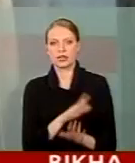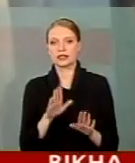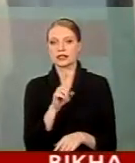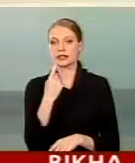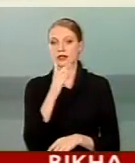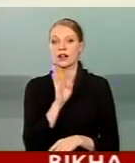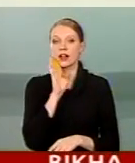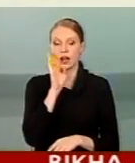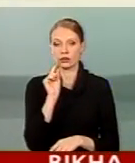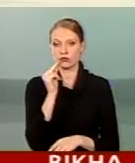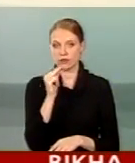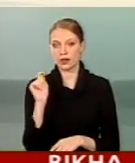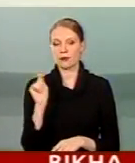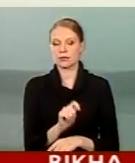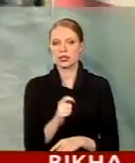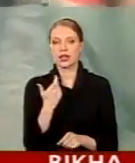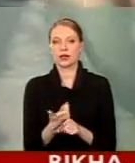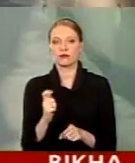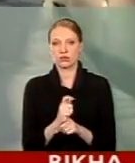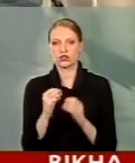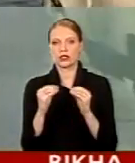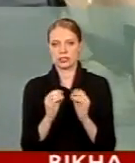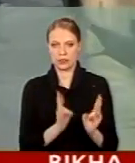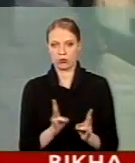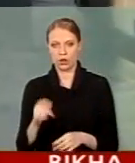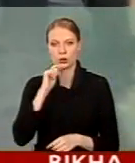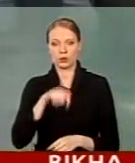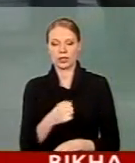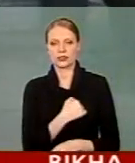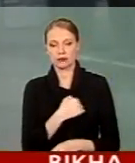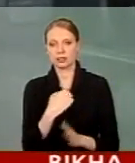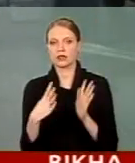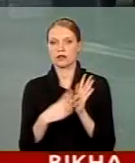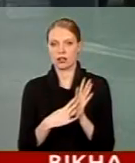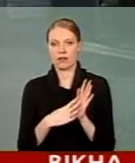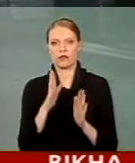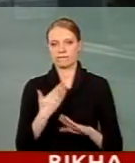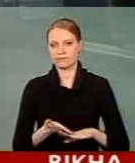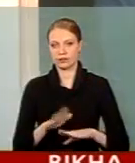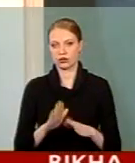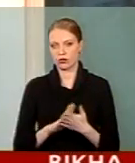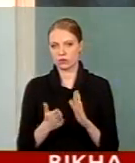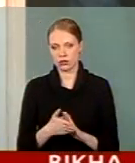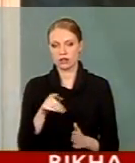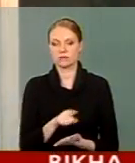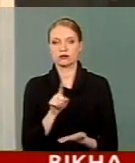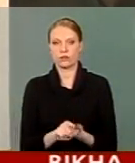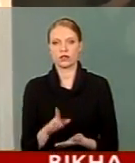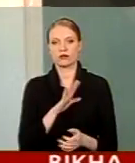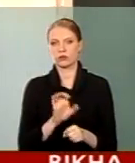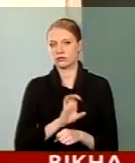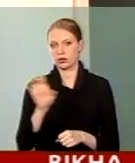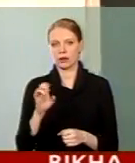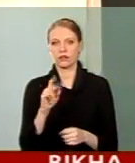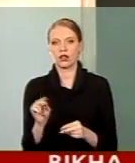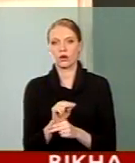ранок четверга приїхало більше 10 поранених українських бійців, 9 з них у важкому стані. Їх повинні були направити